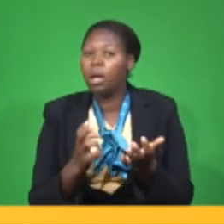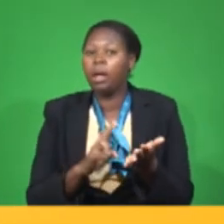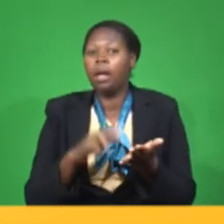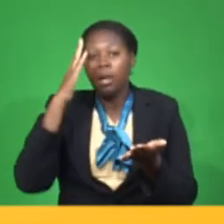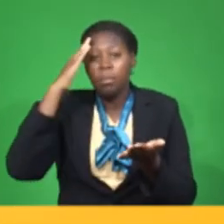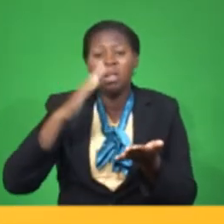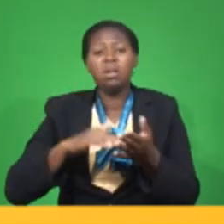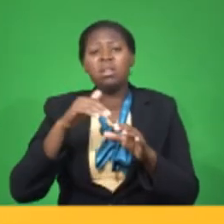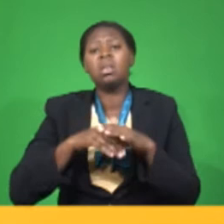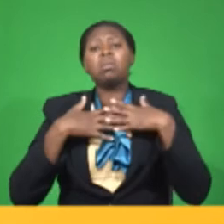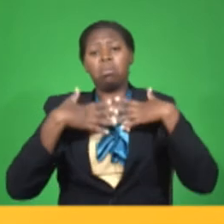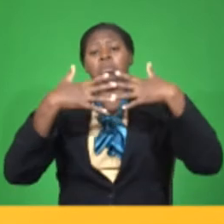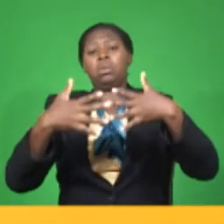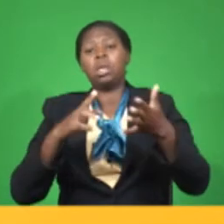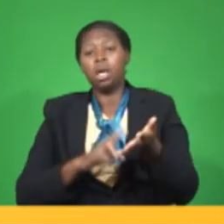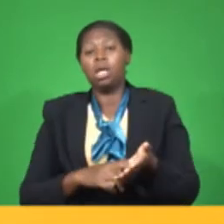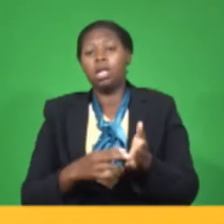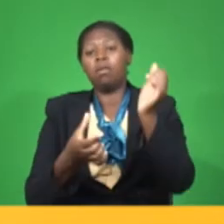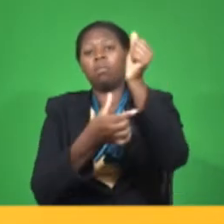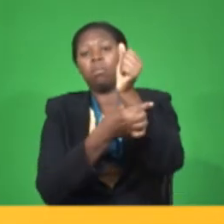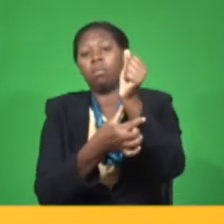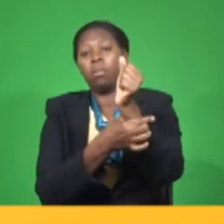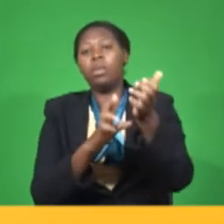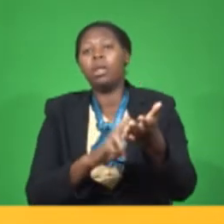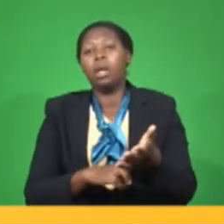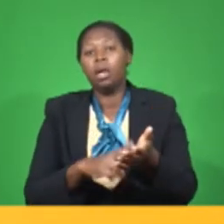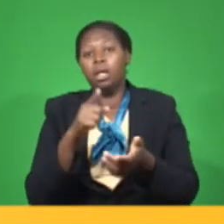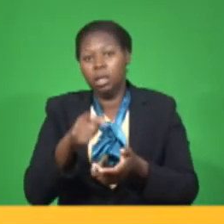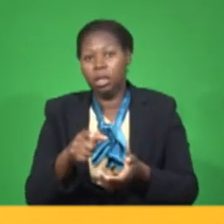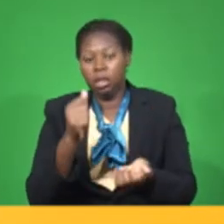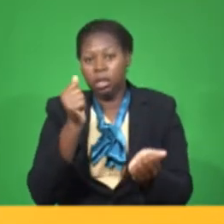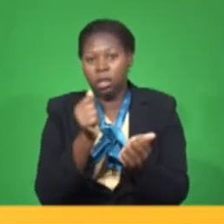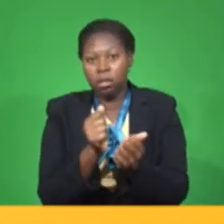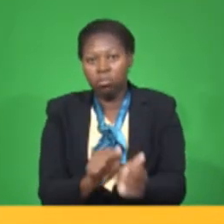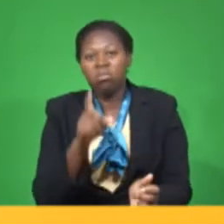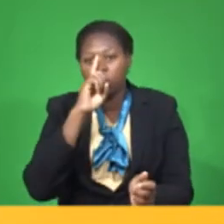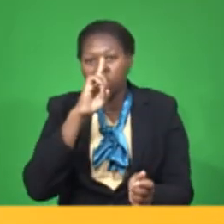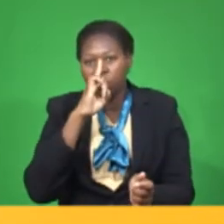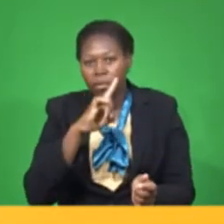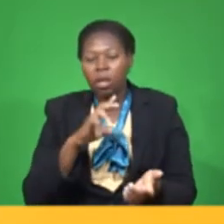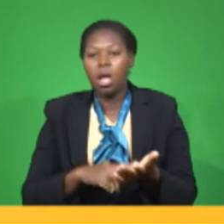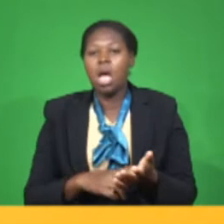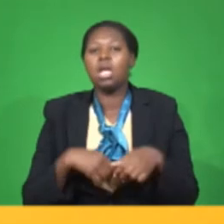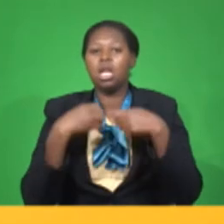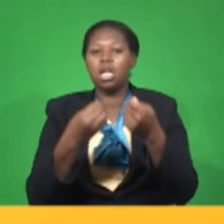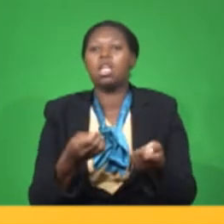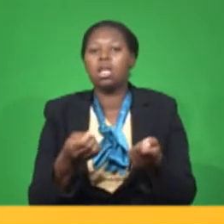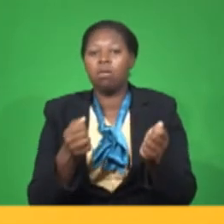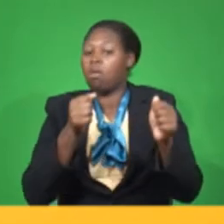mashura, akaita mazango. Akabata ne uroi, akagadza mashikiro nevavuki.